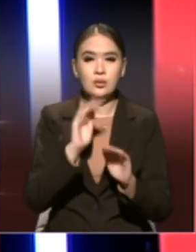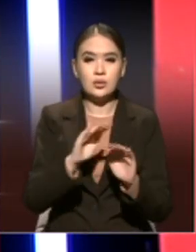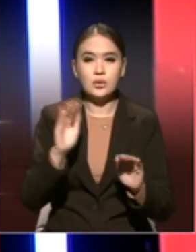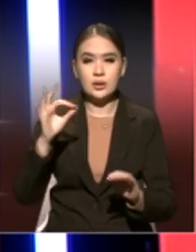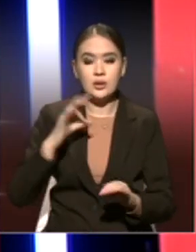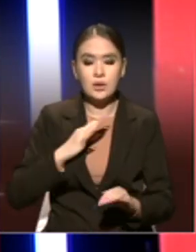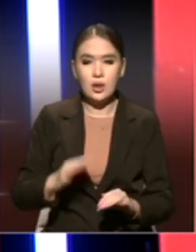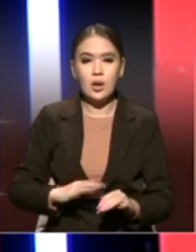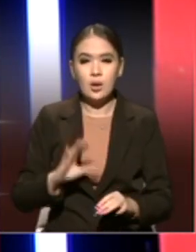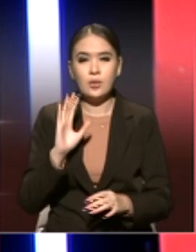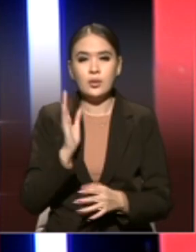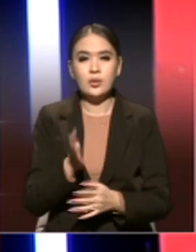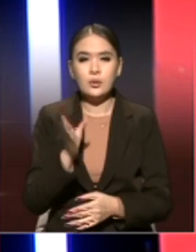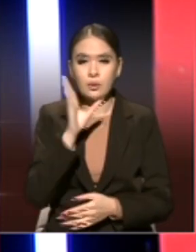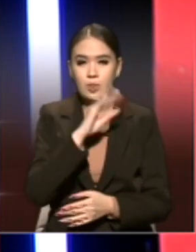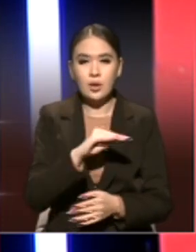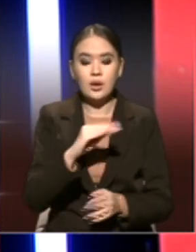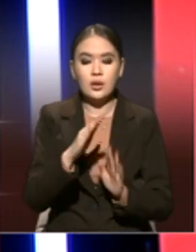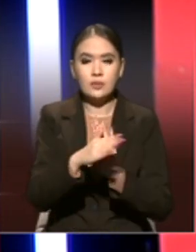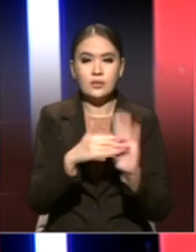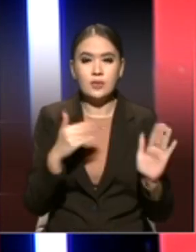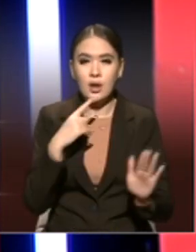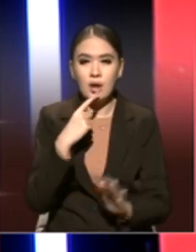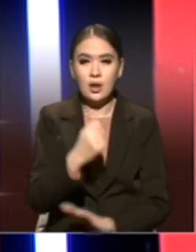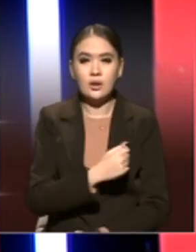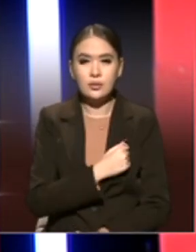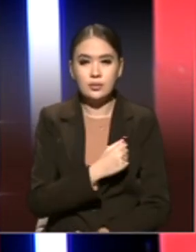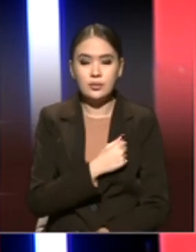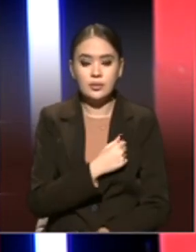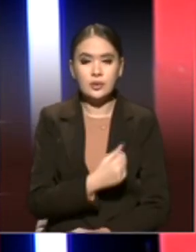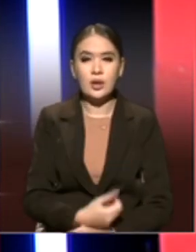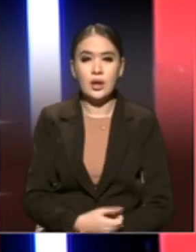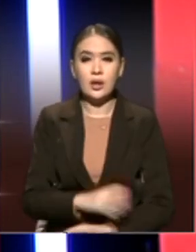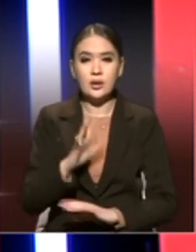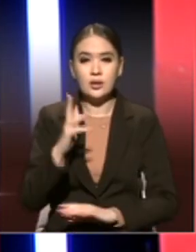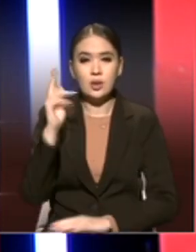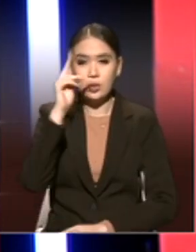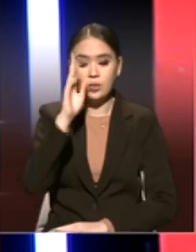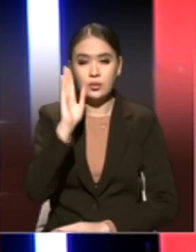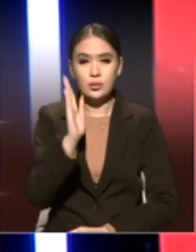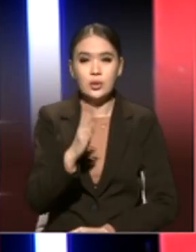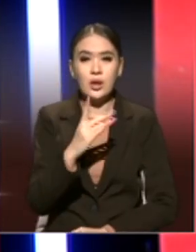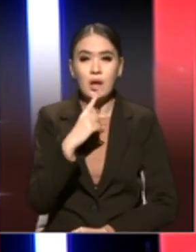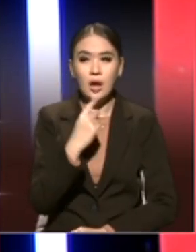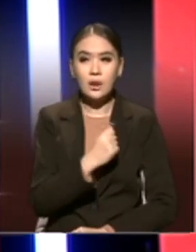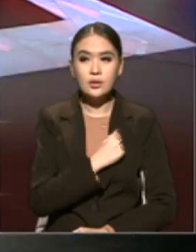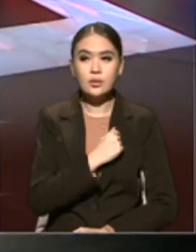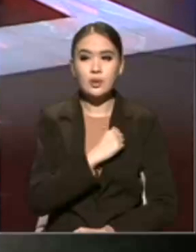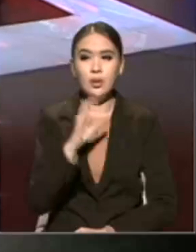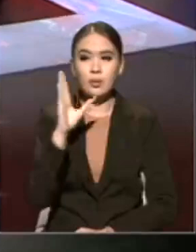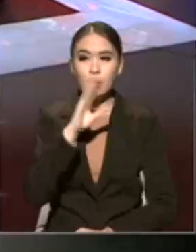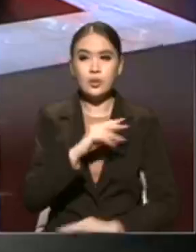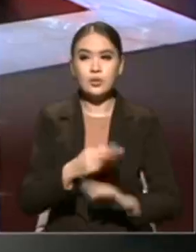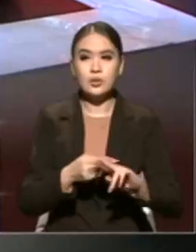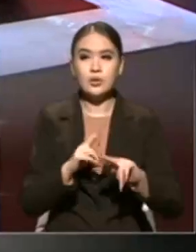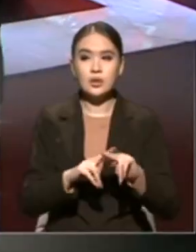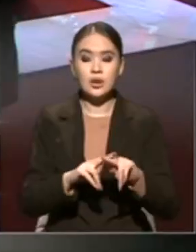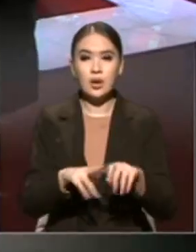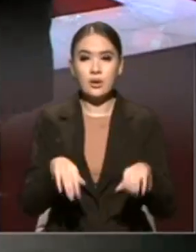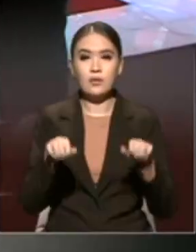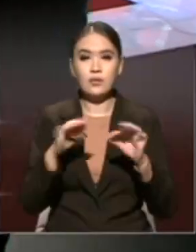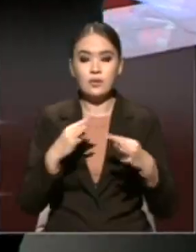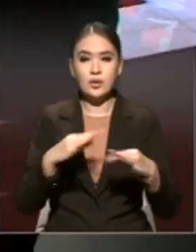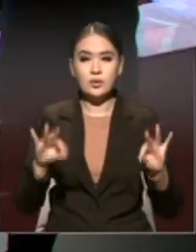Және мүмкін бола тұра, оларға үлкен мүмкіндіктер берілетін айтқымыз келеді. Қазір осының барлығын эфир барысында талқылаймыз. Бұндай